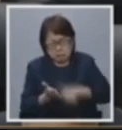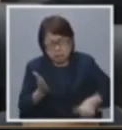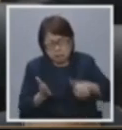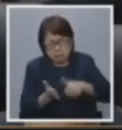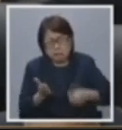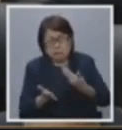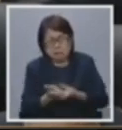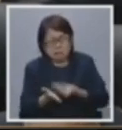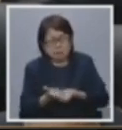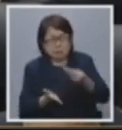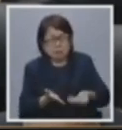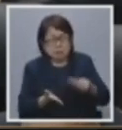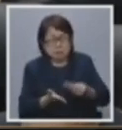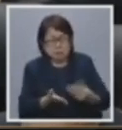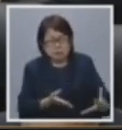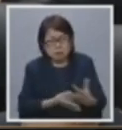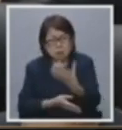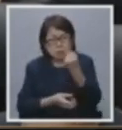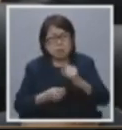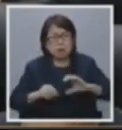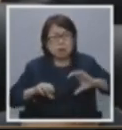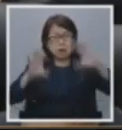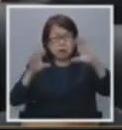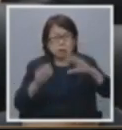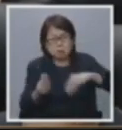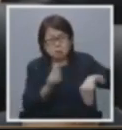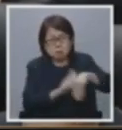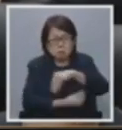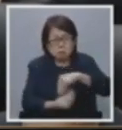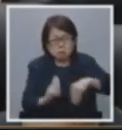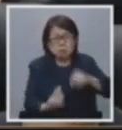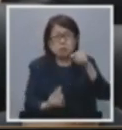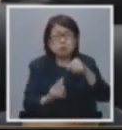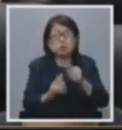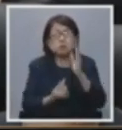รื่องที่มีผลต่อชีวิตเขามีผลต่ออนาคตของลูกหลานเขา